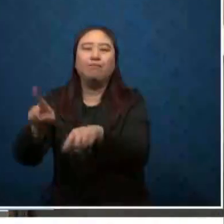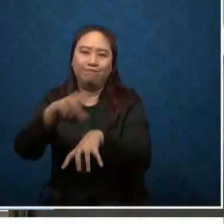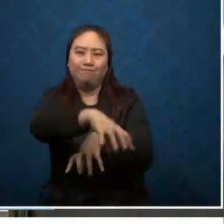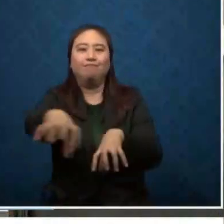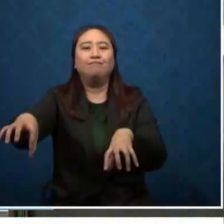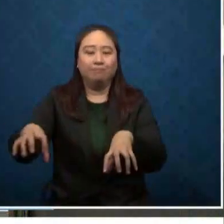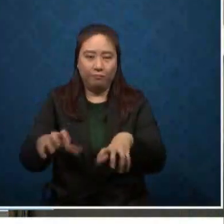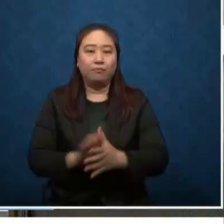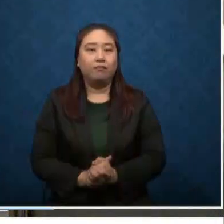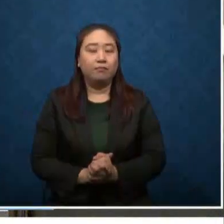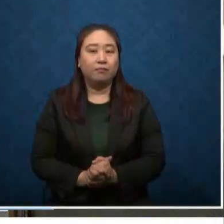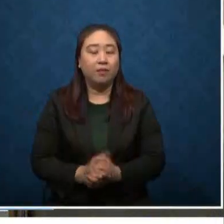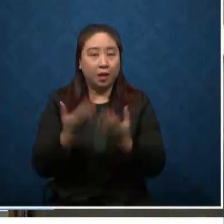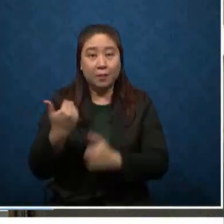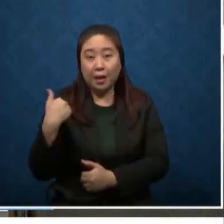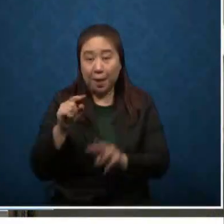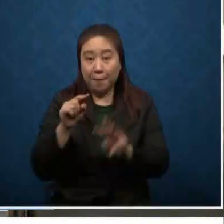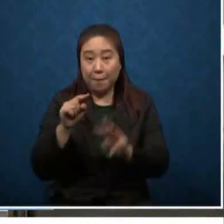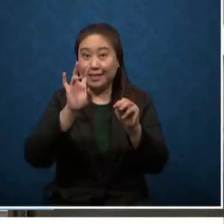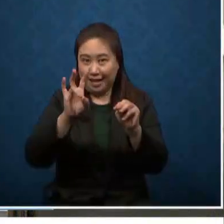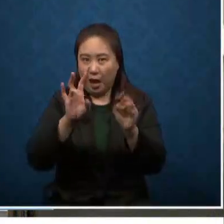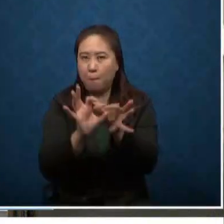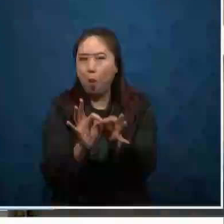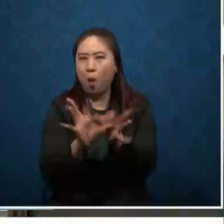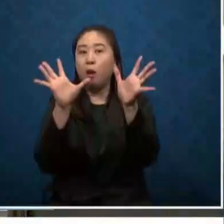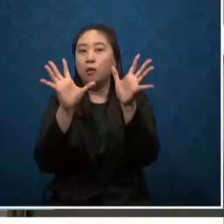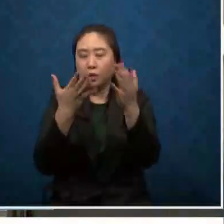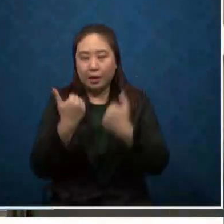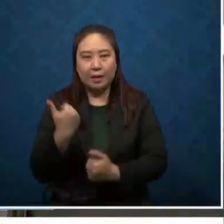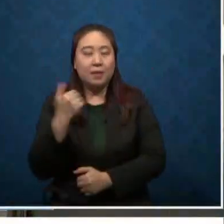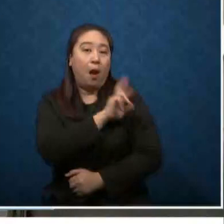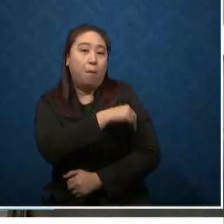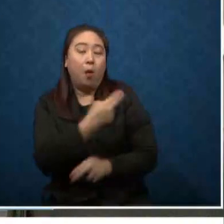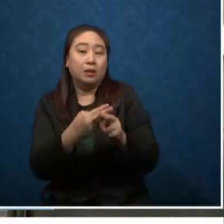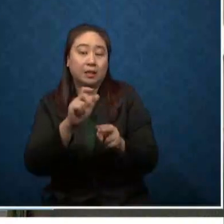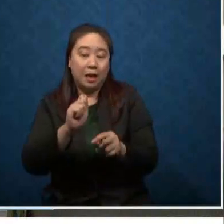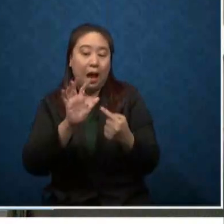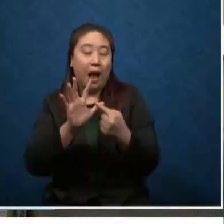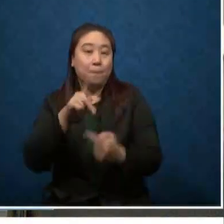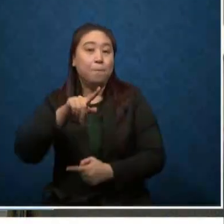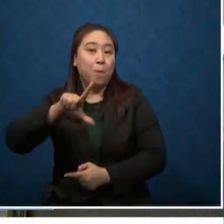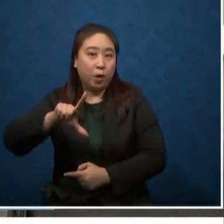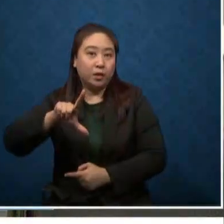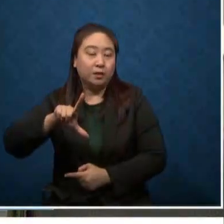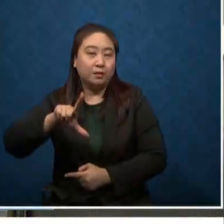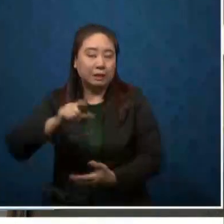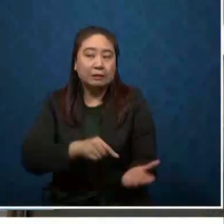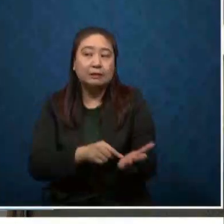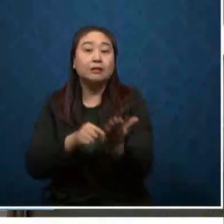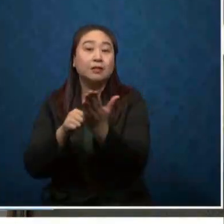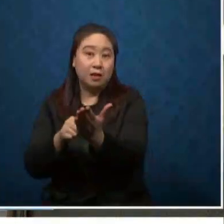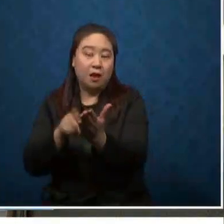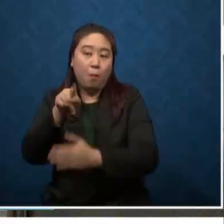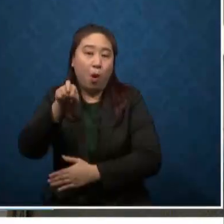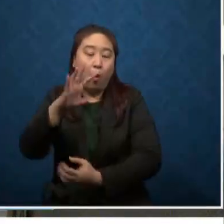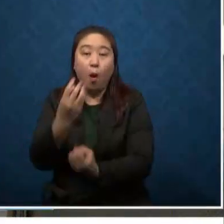่าประตีรูปภราบ